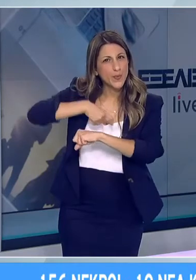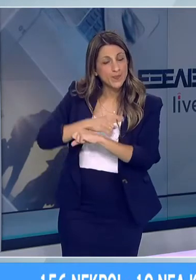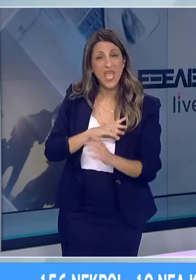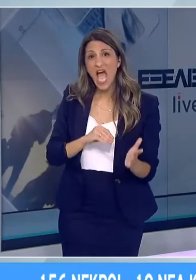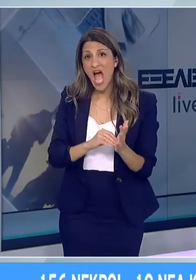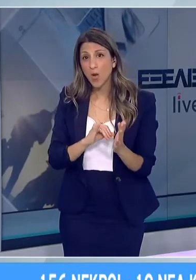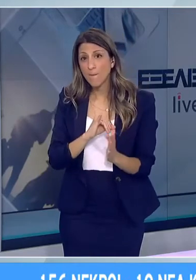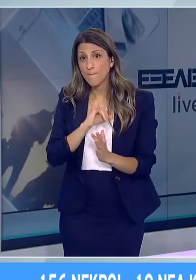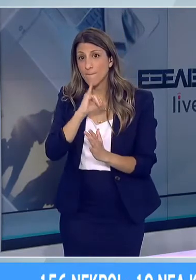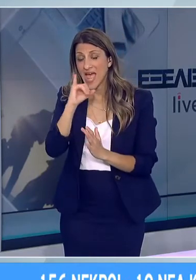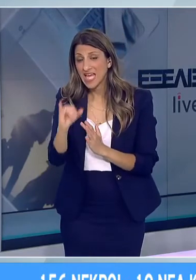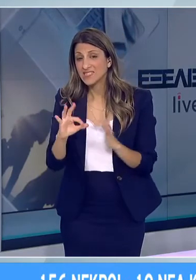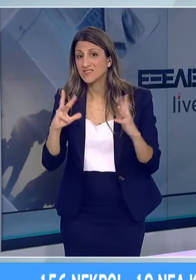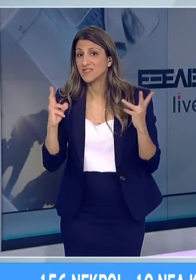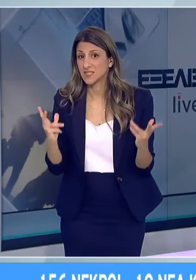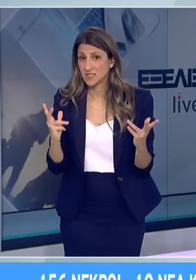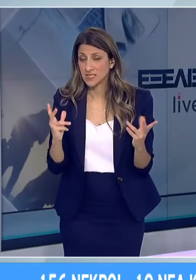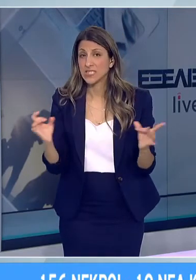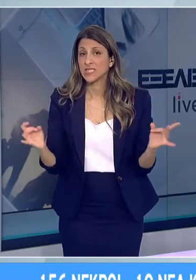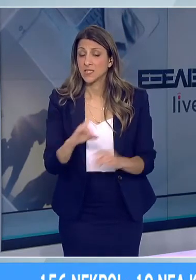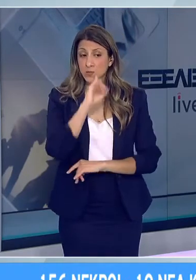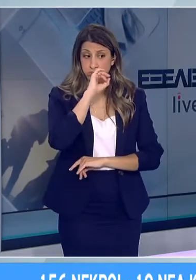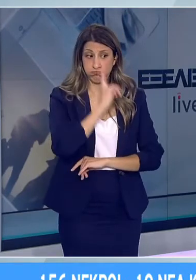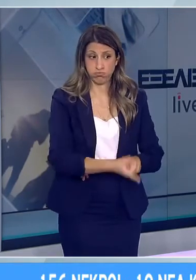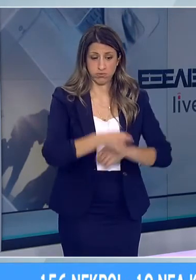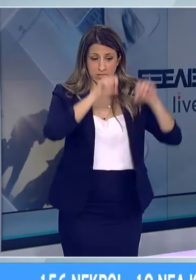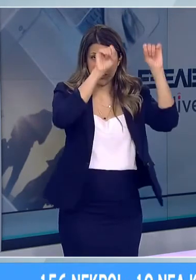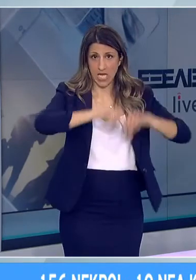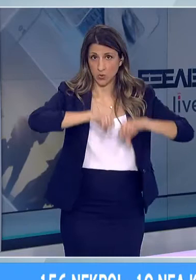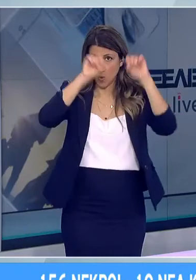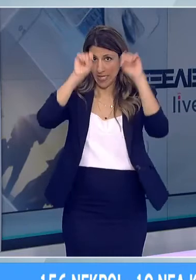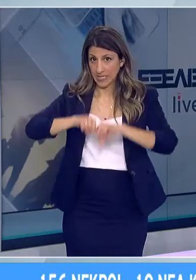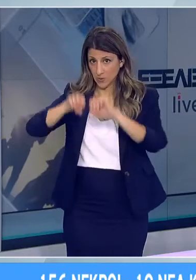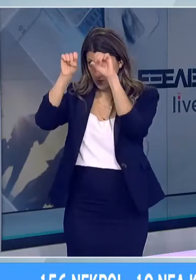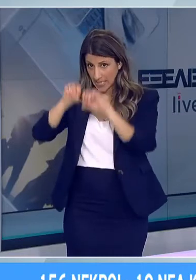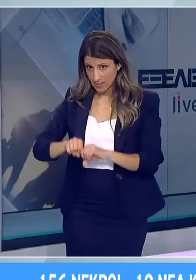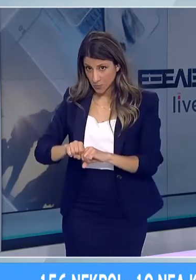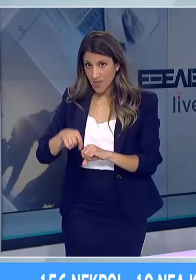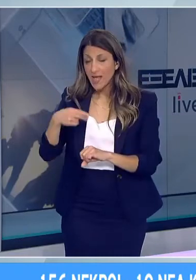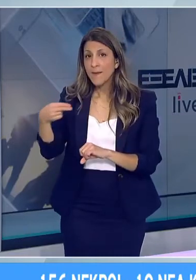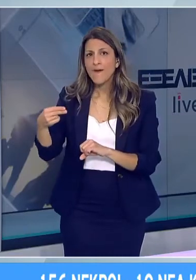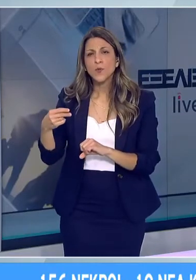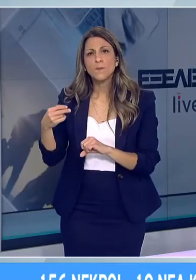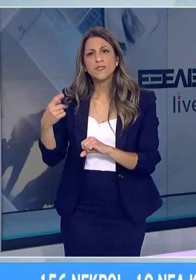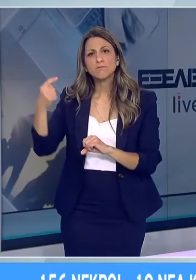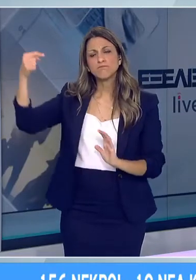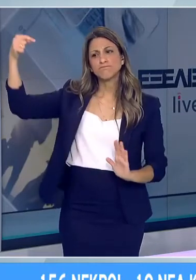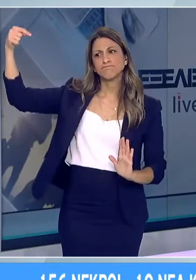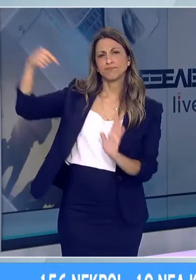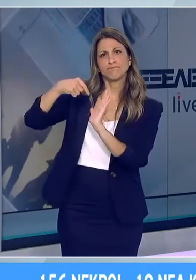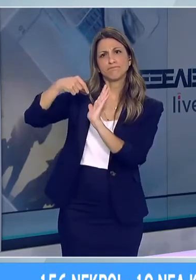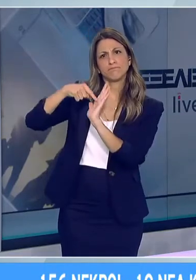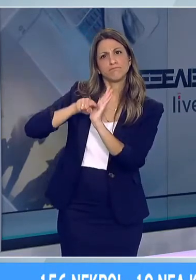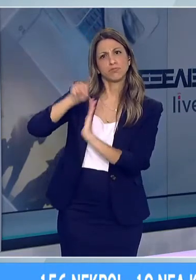lockdown, το απαγορευτικό, επηρέασε με κάποιο τρόπο την προσέγγιση των ακτίνων του ηλίου, η οποία γίνεται αυτή